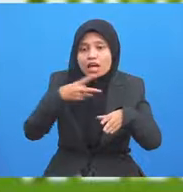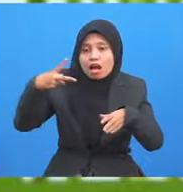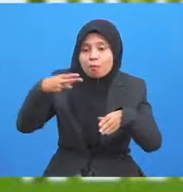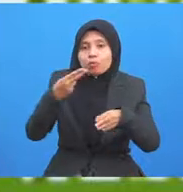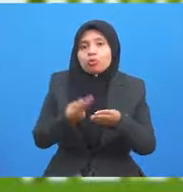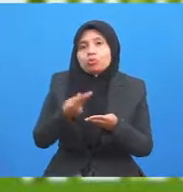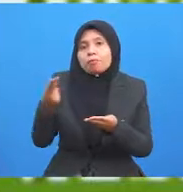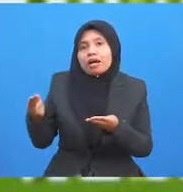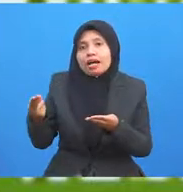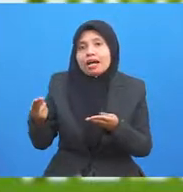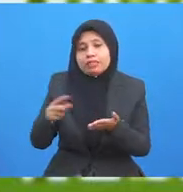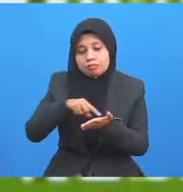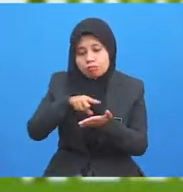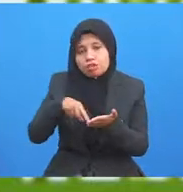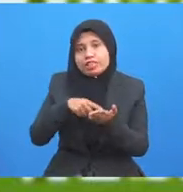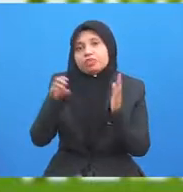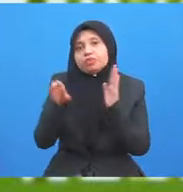bahan model olokan.